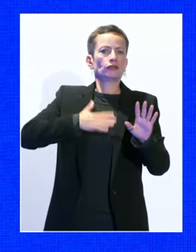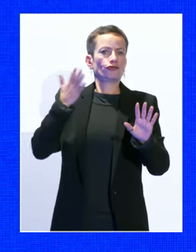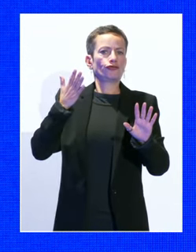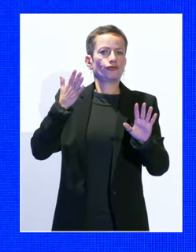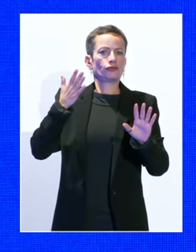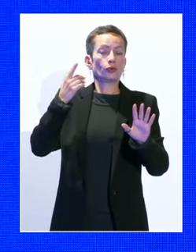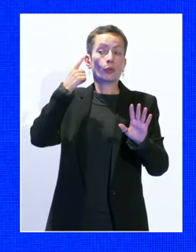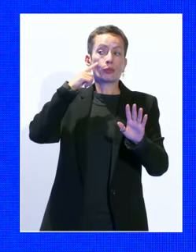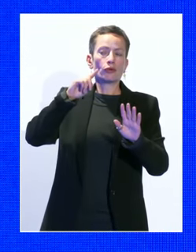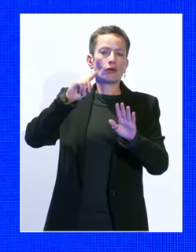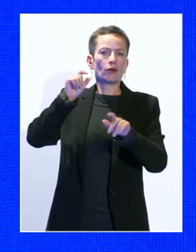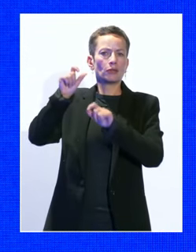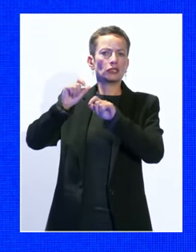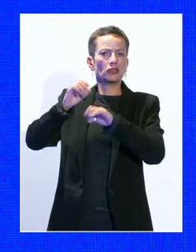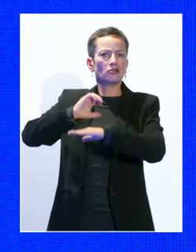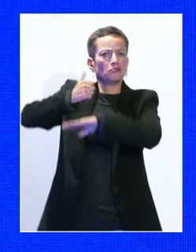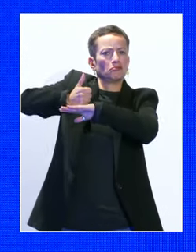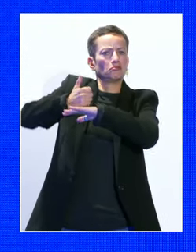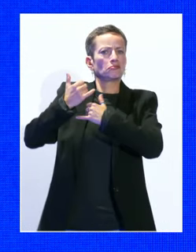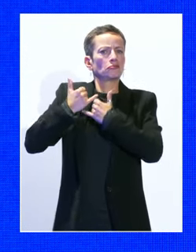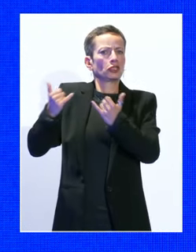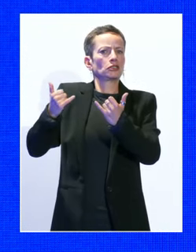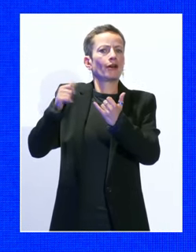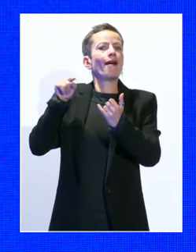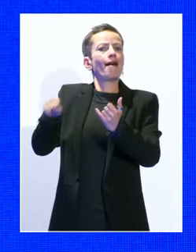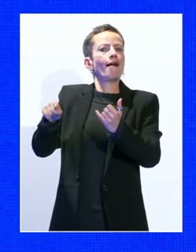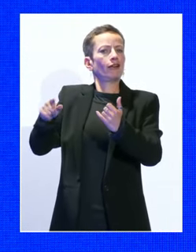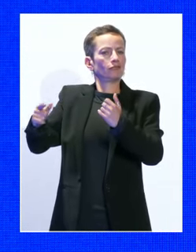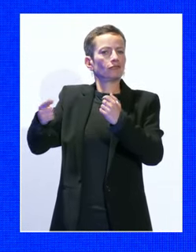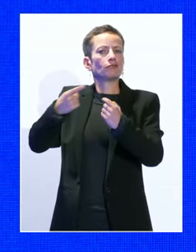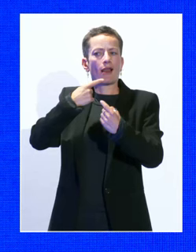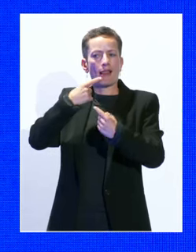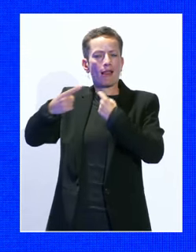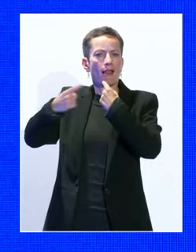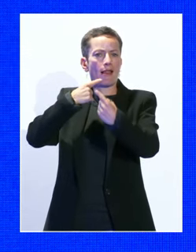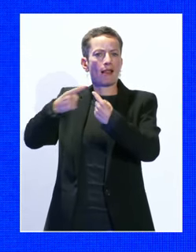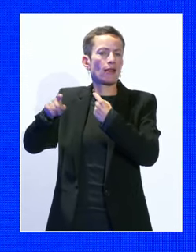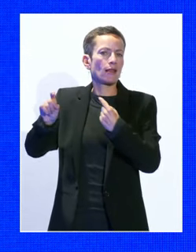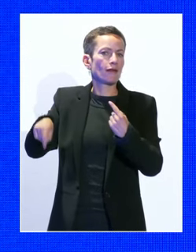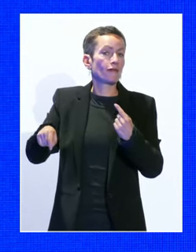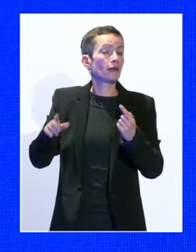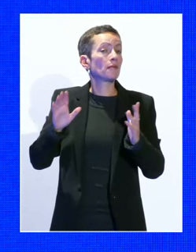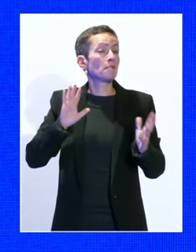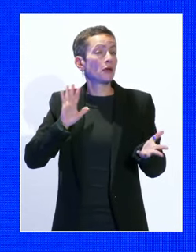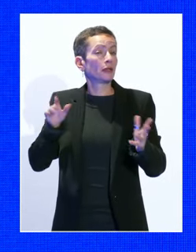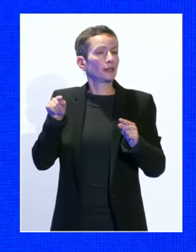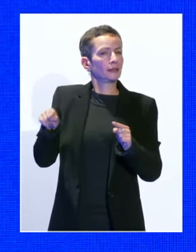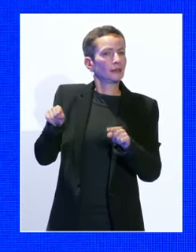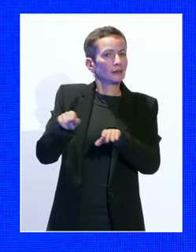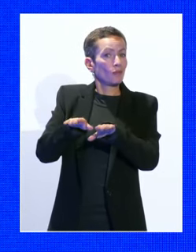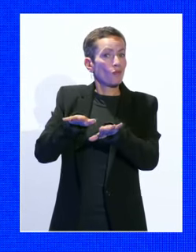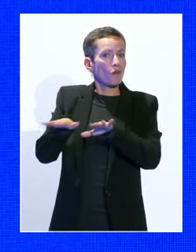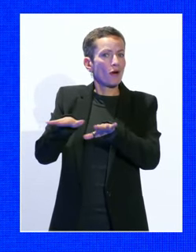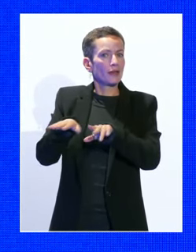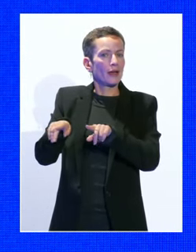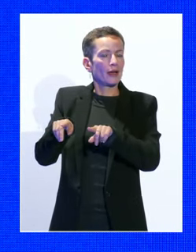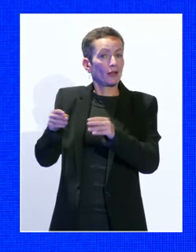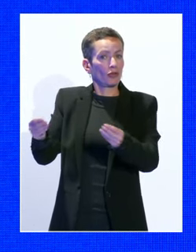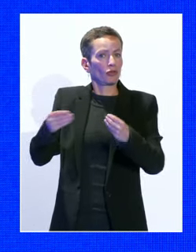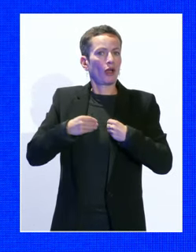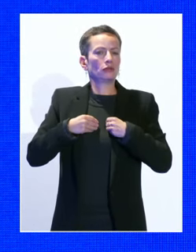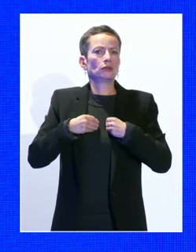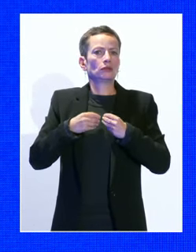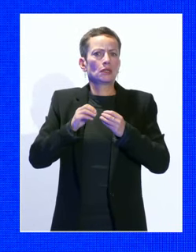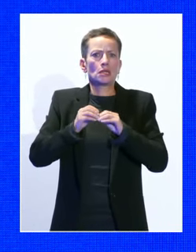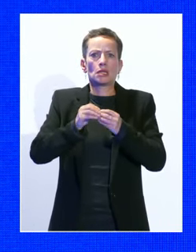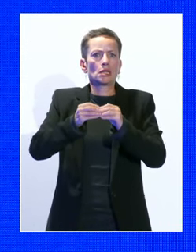réservés aux puissants de ces pays. Il y a là quelque chose qui pourrait peut-être débloquer la